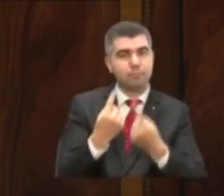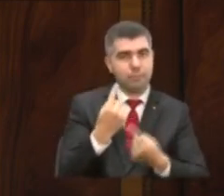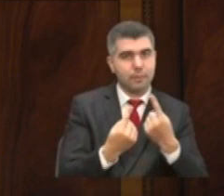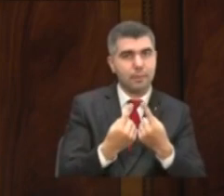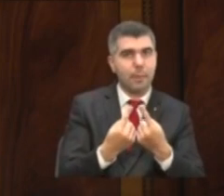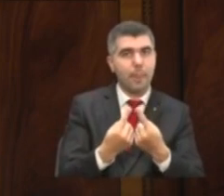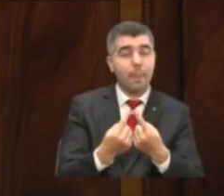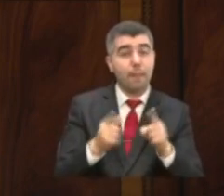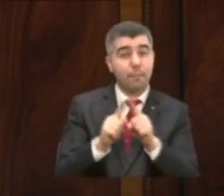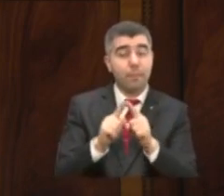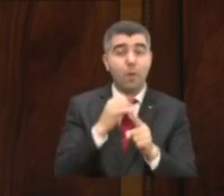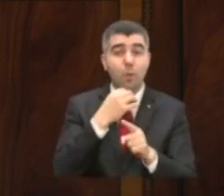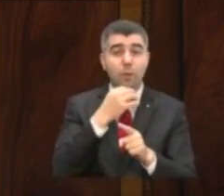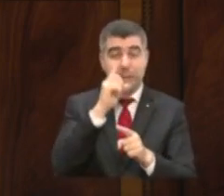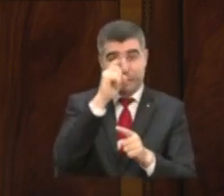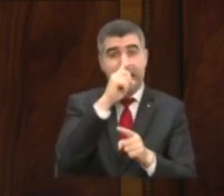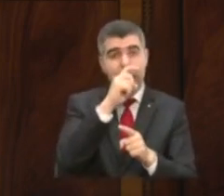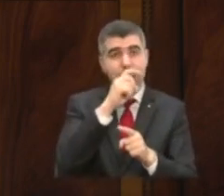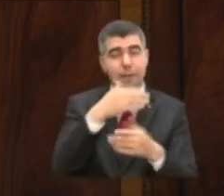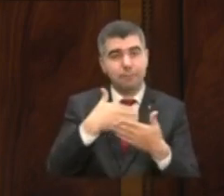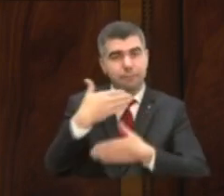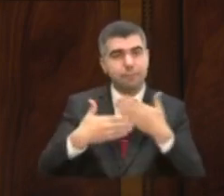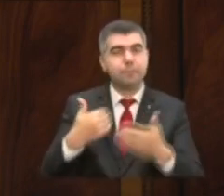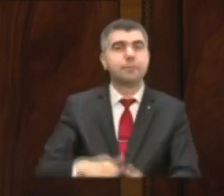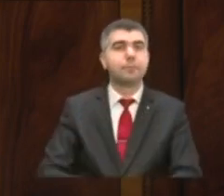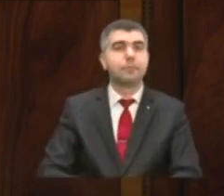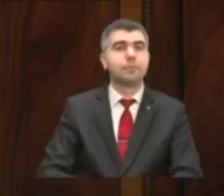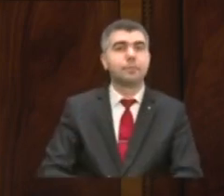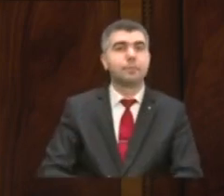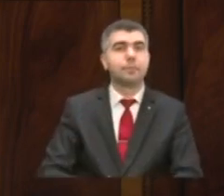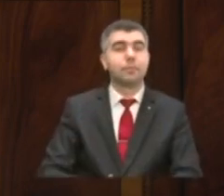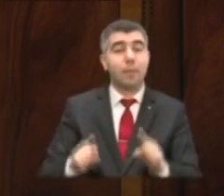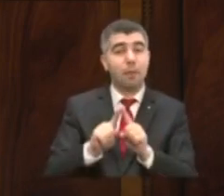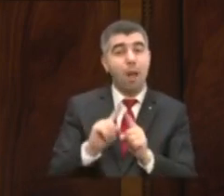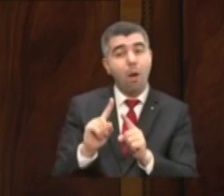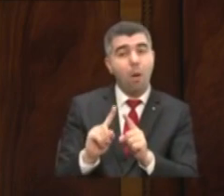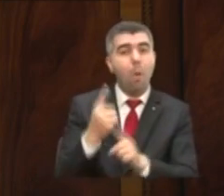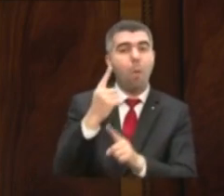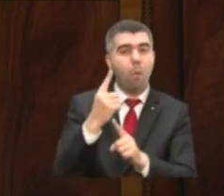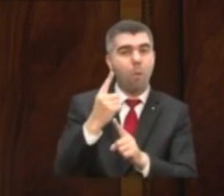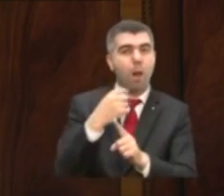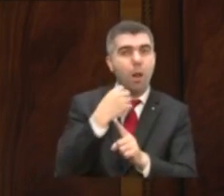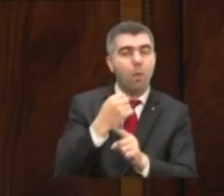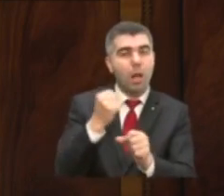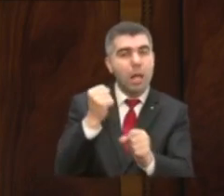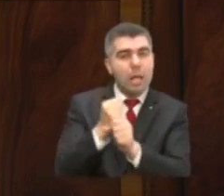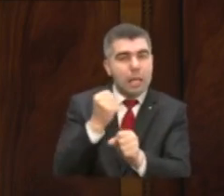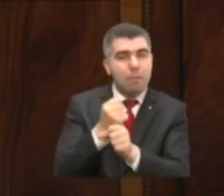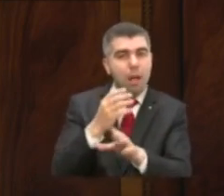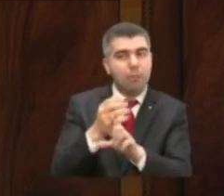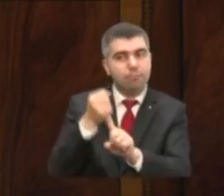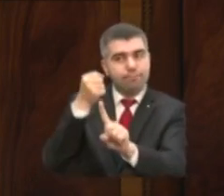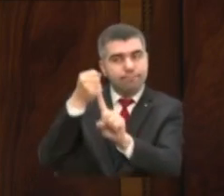الثمن، لان الا ما كايناش يمكن نفكر في المسائل الاخرى. فلذلك اول شيء للدار فيه جهود